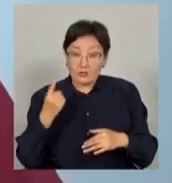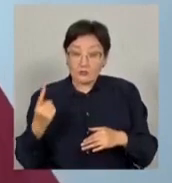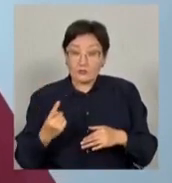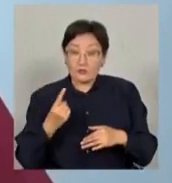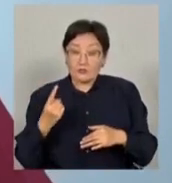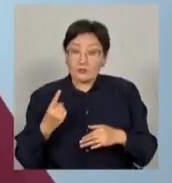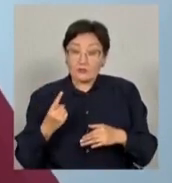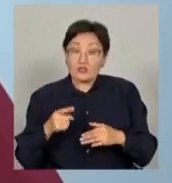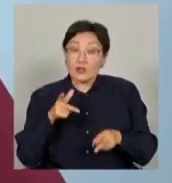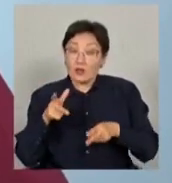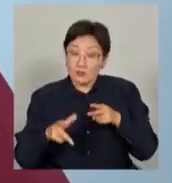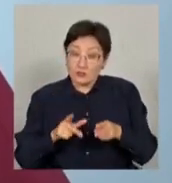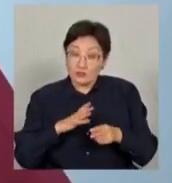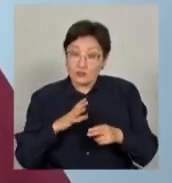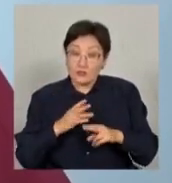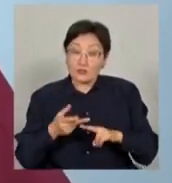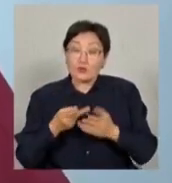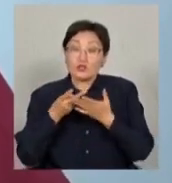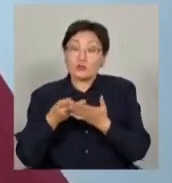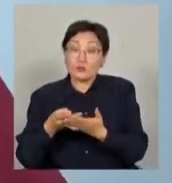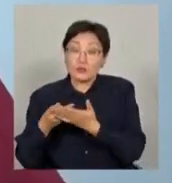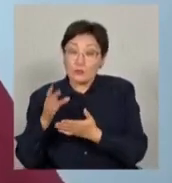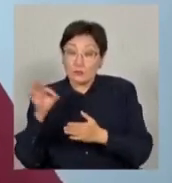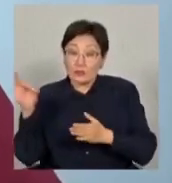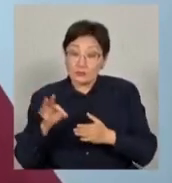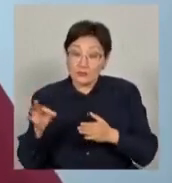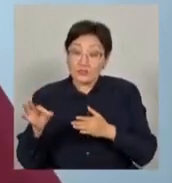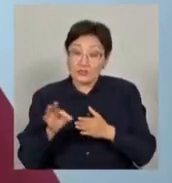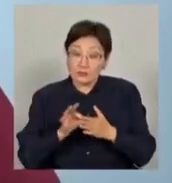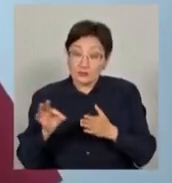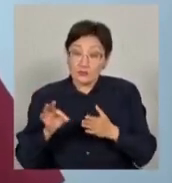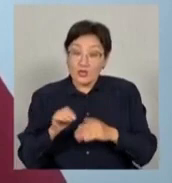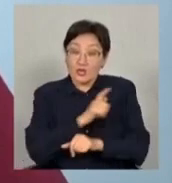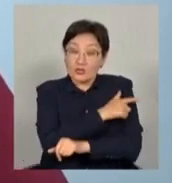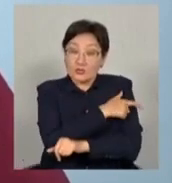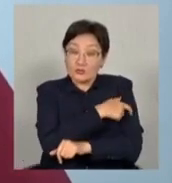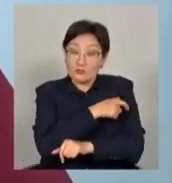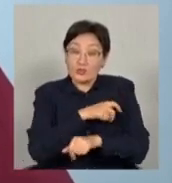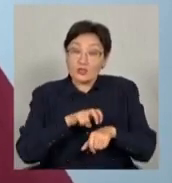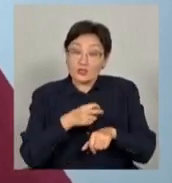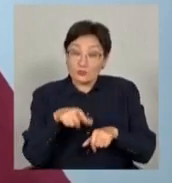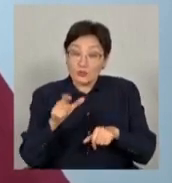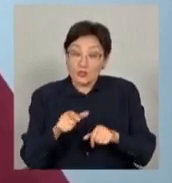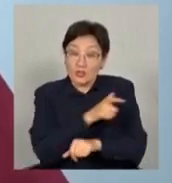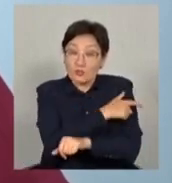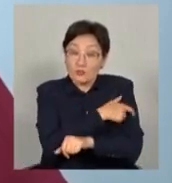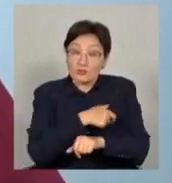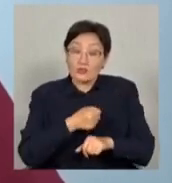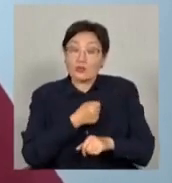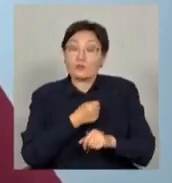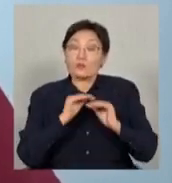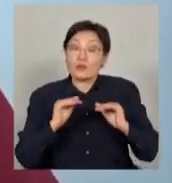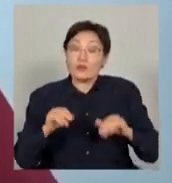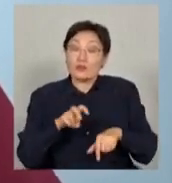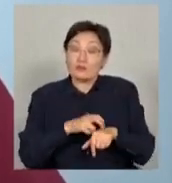беруіне шағымданып түсті. Түскен кезде бірден кезекші реаниматологтармен, дежурный педиатрмен бірге